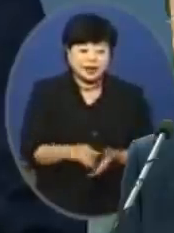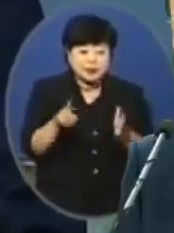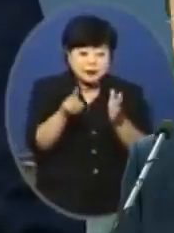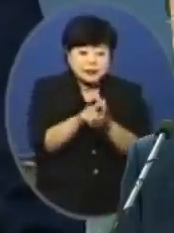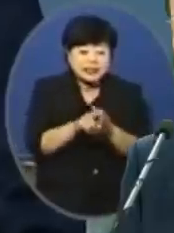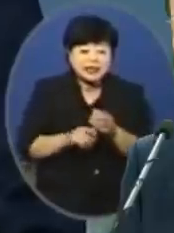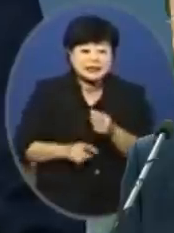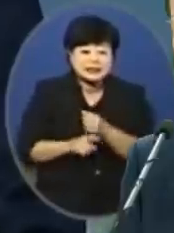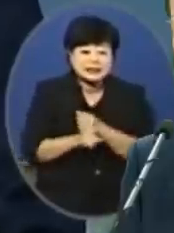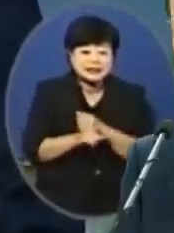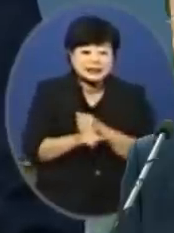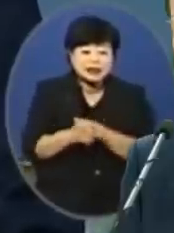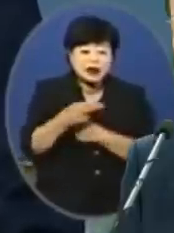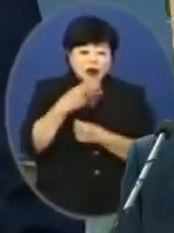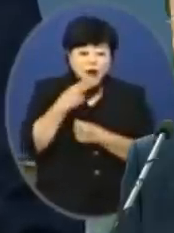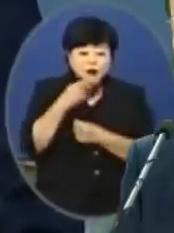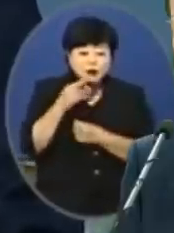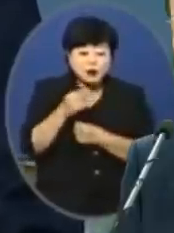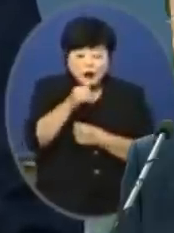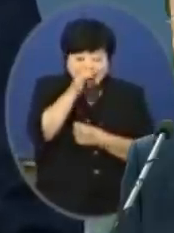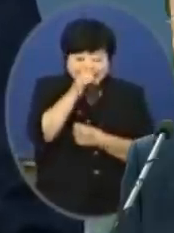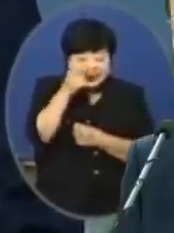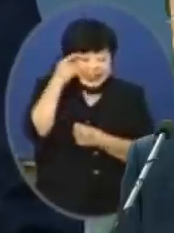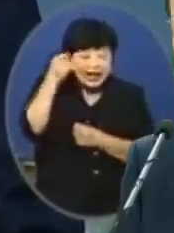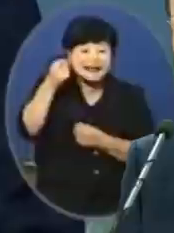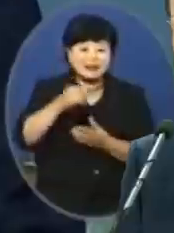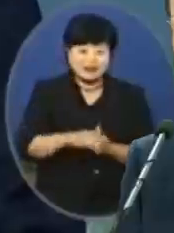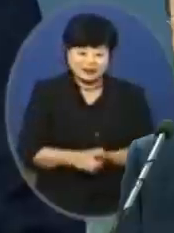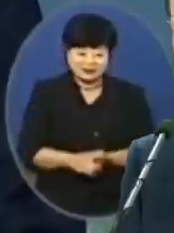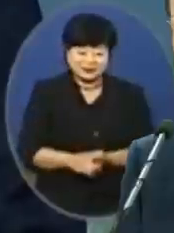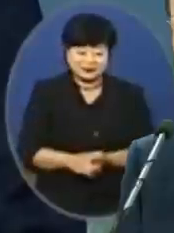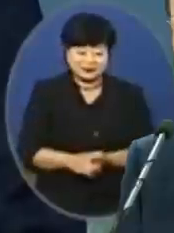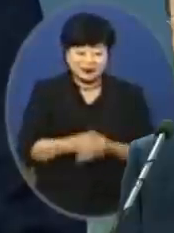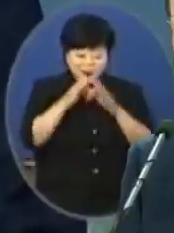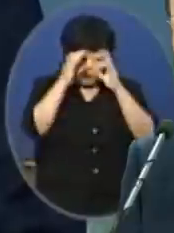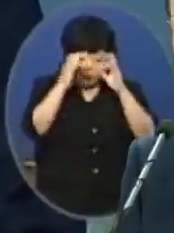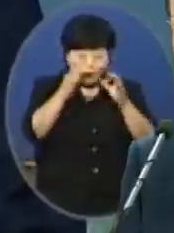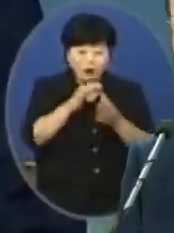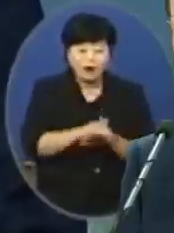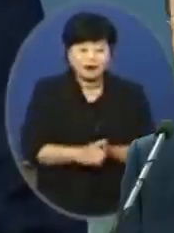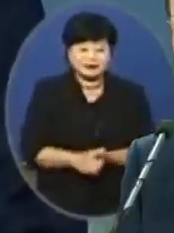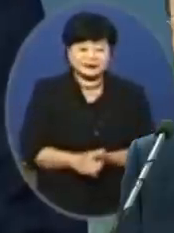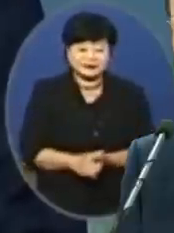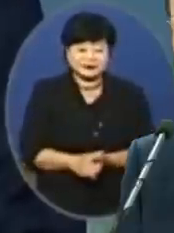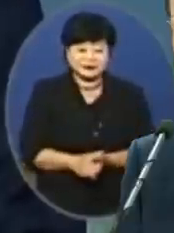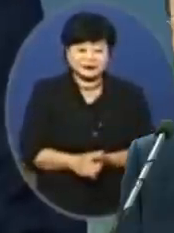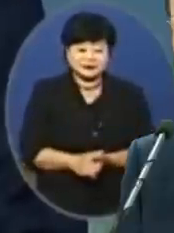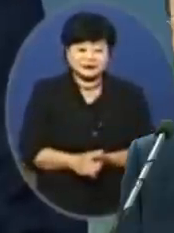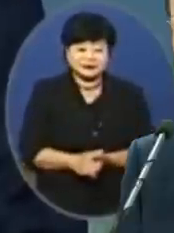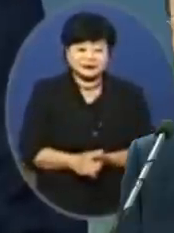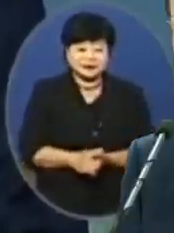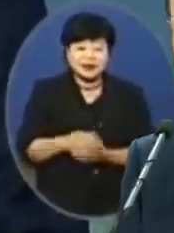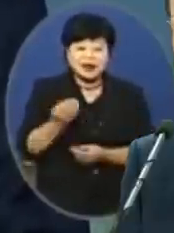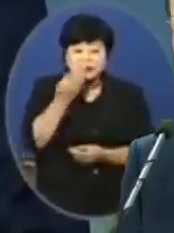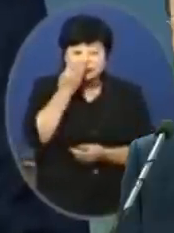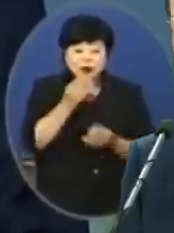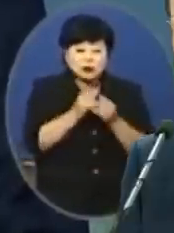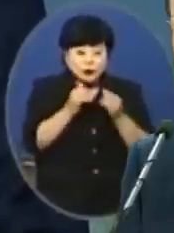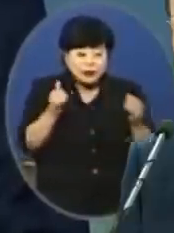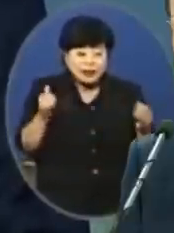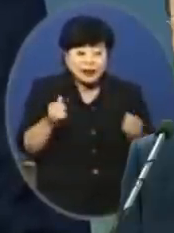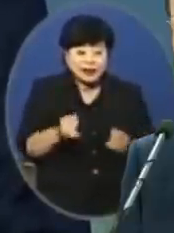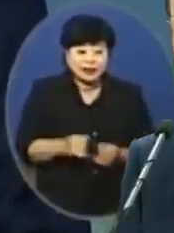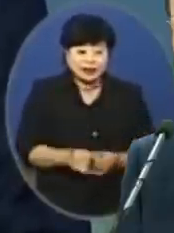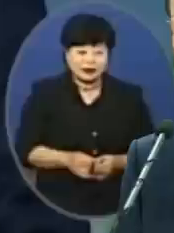믿는다는 것은 없는 것을 있는 것 같이 보는 것을 말합니다. 그러고 교인들에게